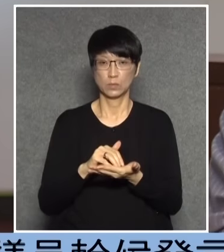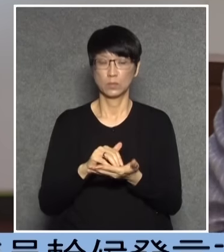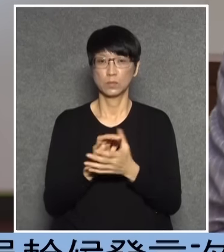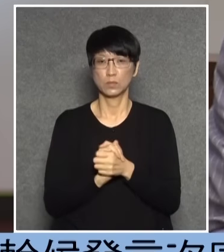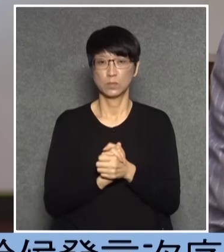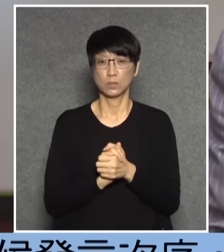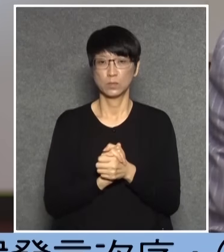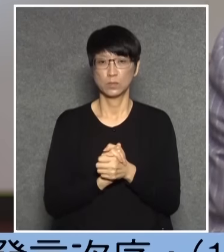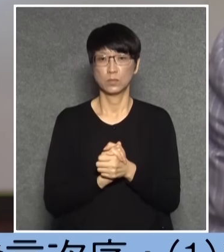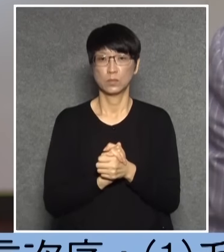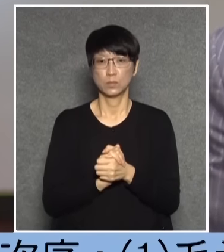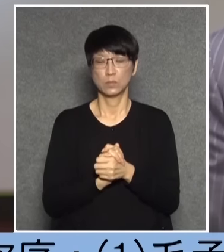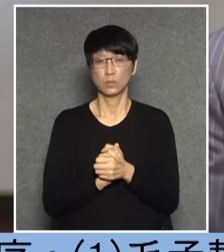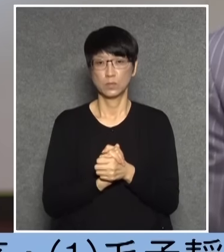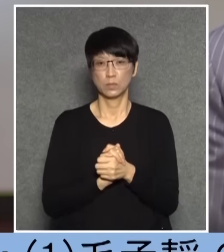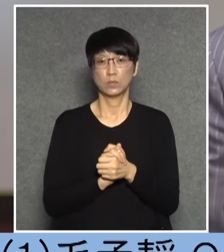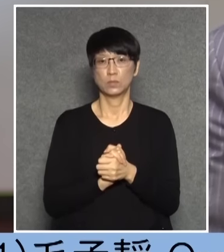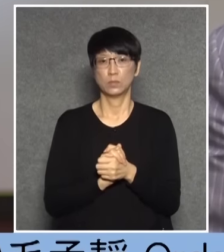有